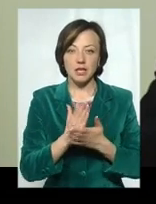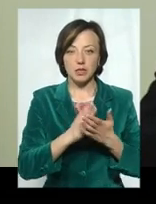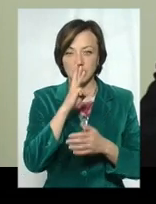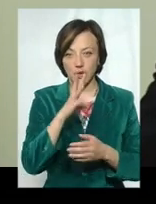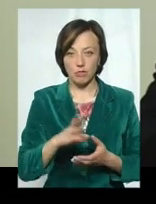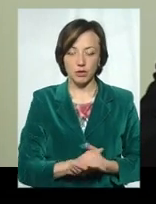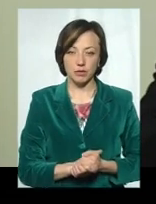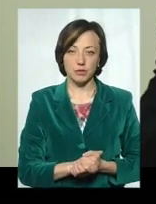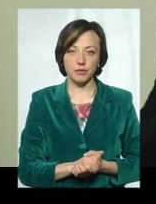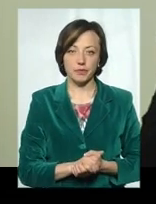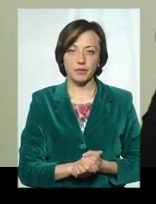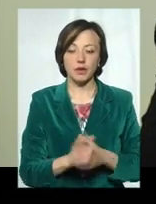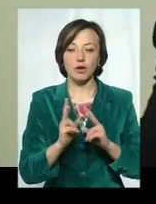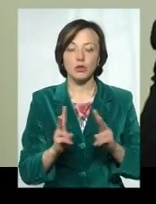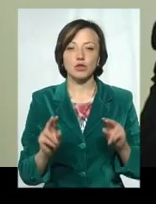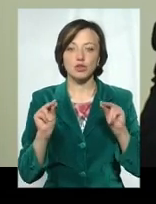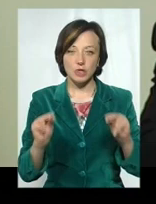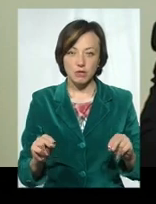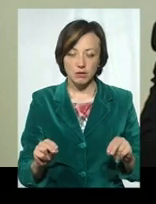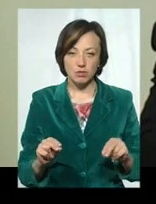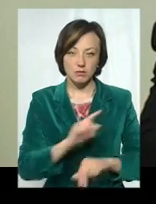заробіток, хто чесно вкалував.